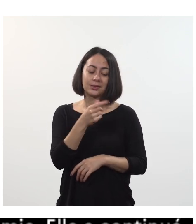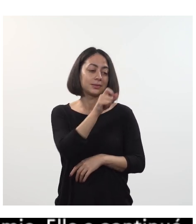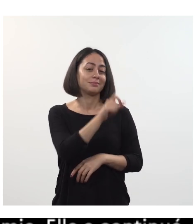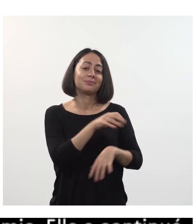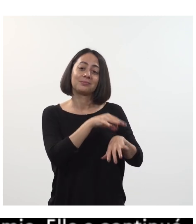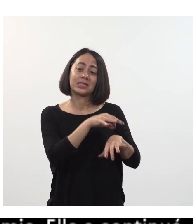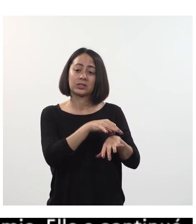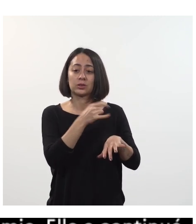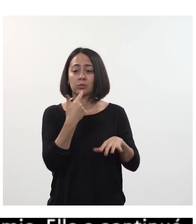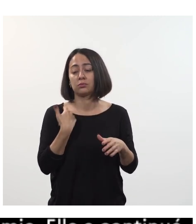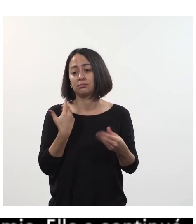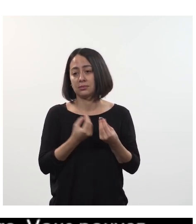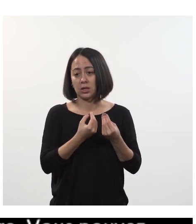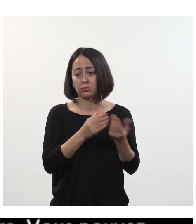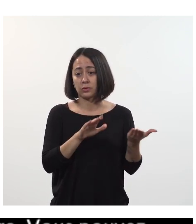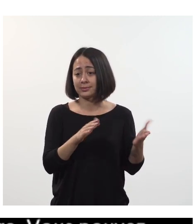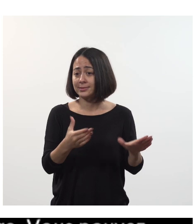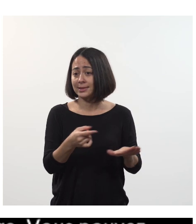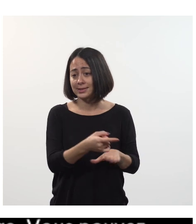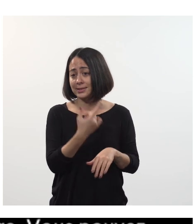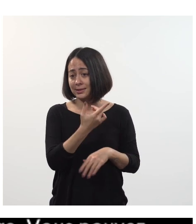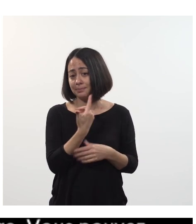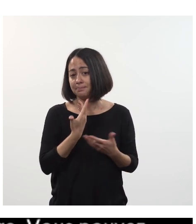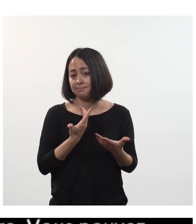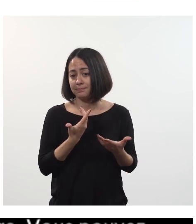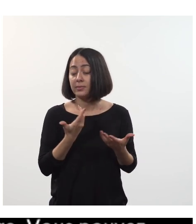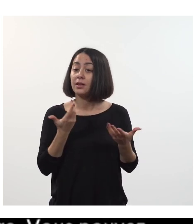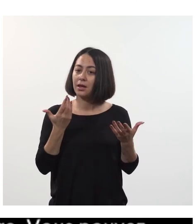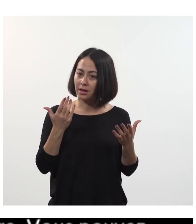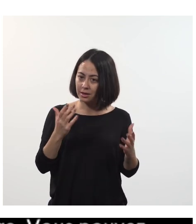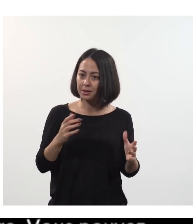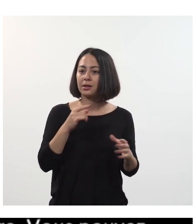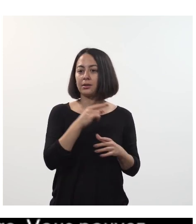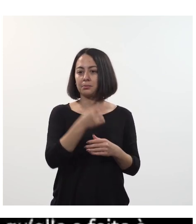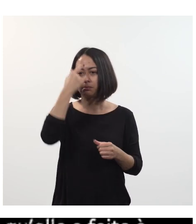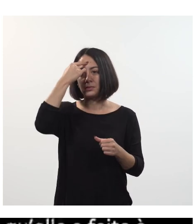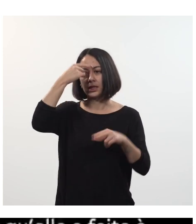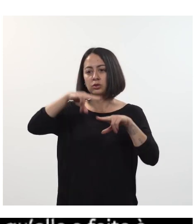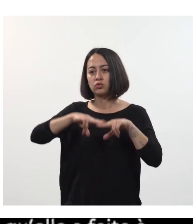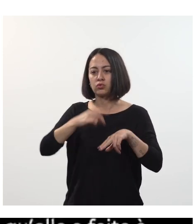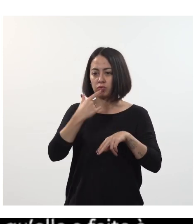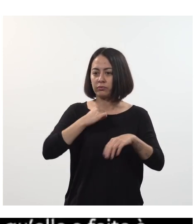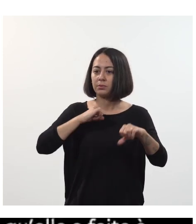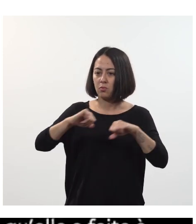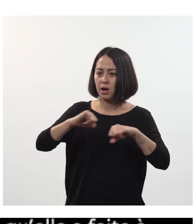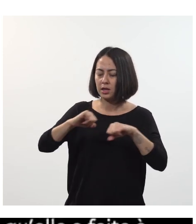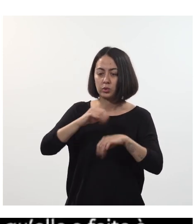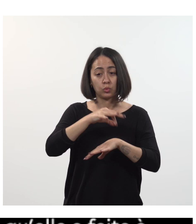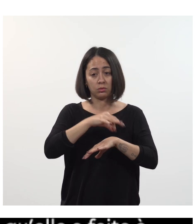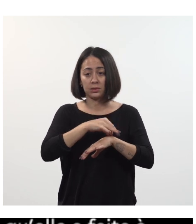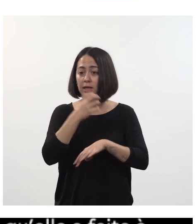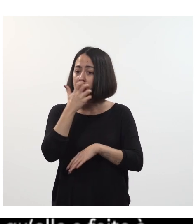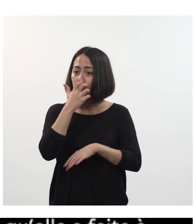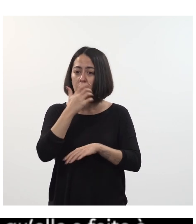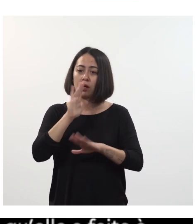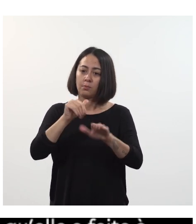sa pathologie, hein, mais qui a toujours voilà, son action pour lutter contre cette terrible maladie. Et elle, c'était son projet,